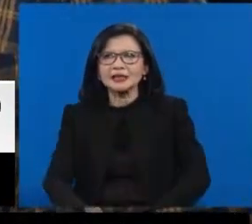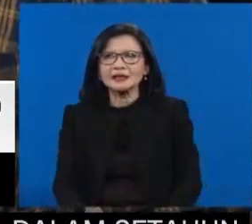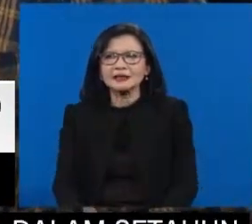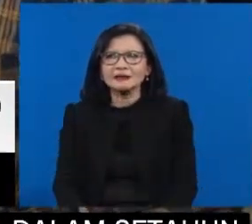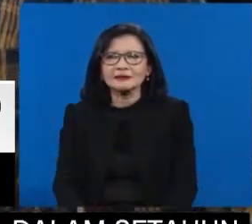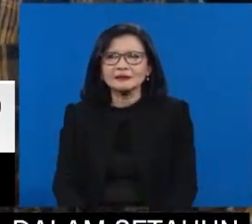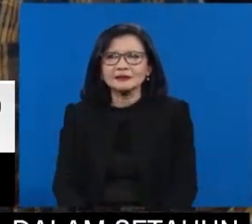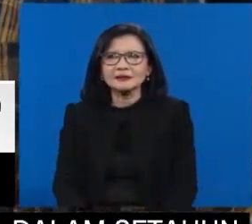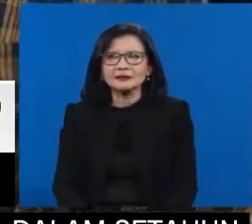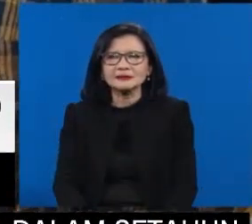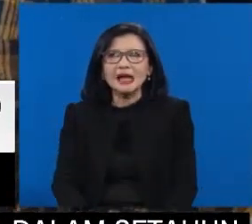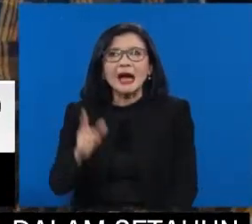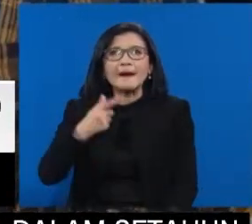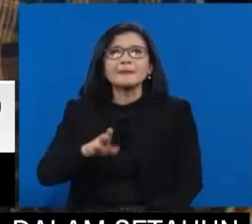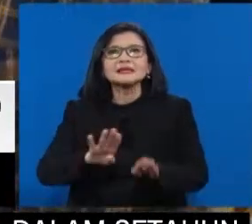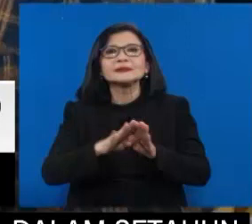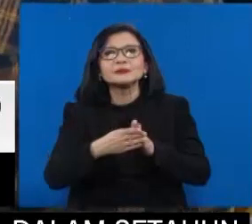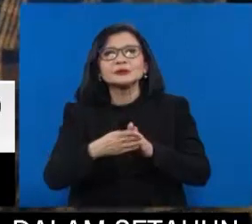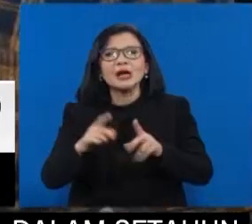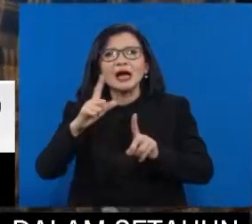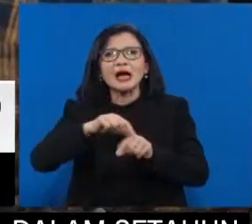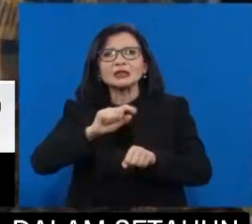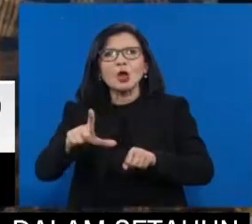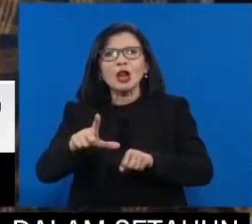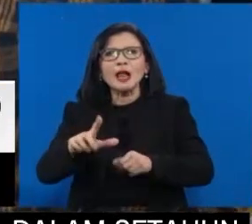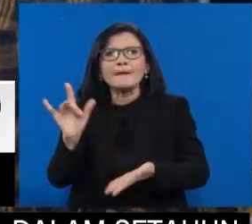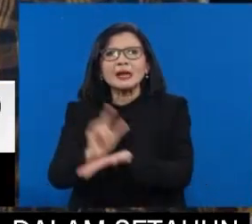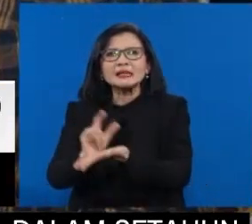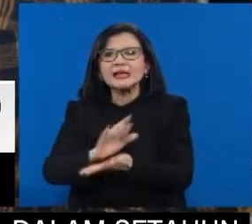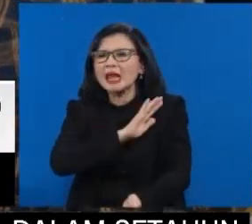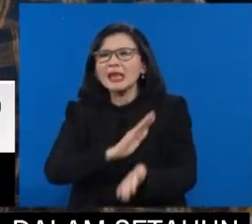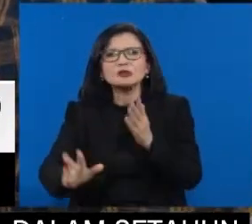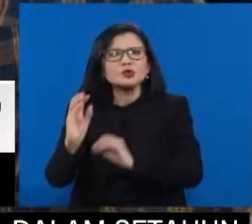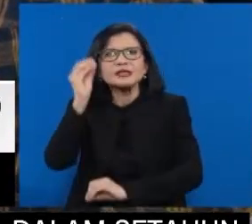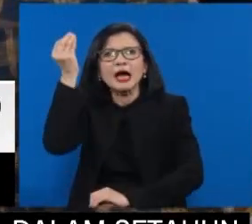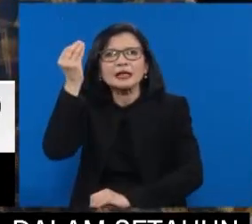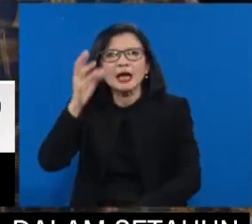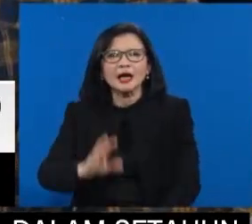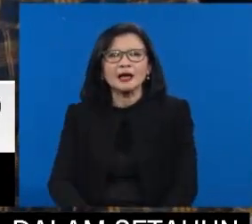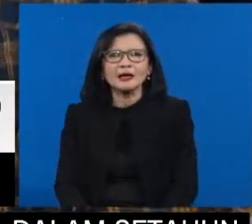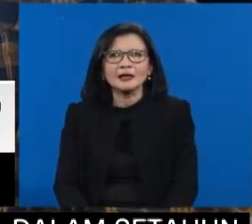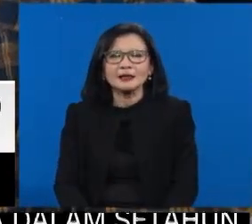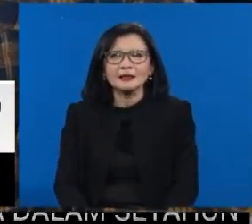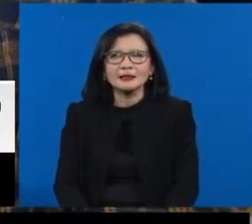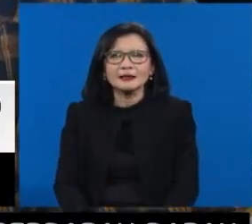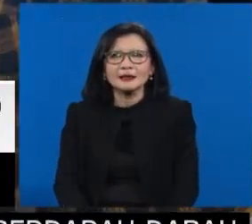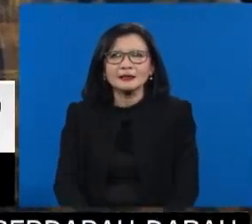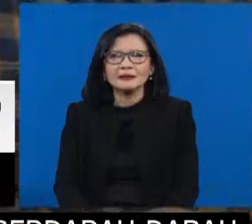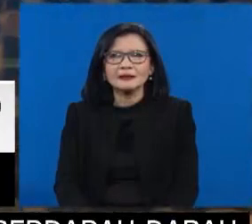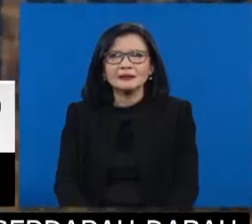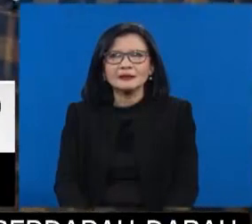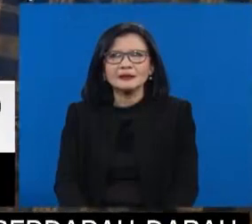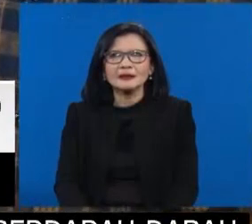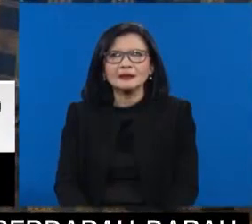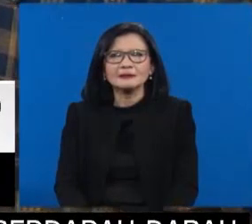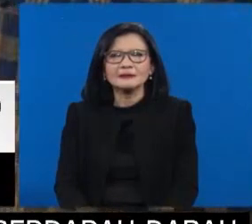banget pintu exit tol Bekasi Timur, bisa langsung ke Jakarta. Yang kedua, yang ketiganya, karena saya juga kadang-kadang